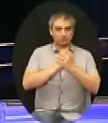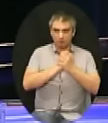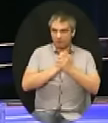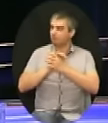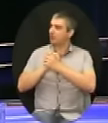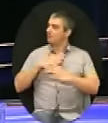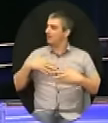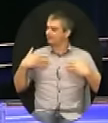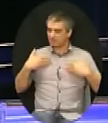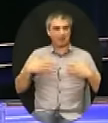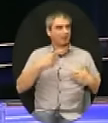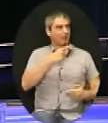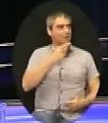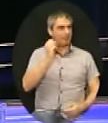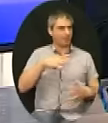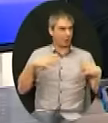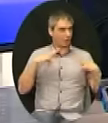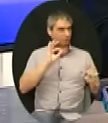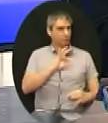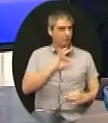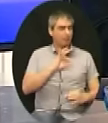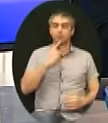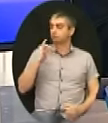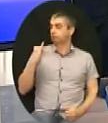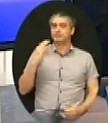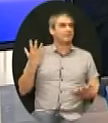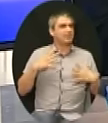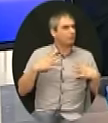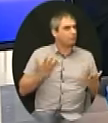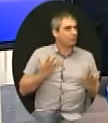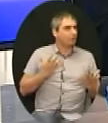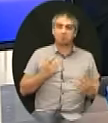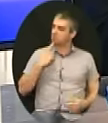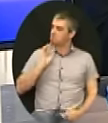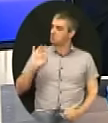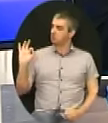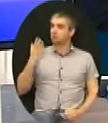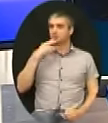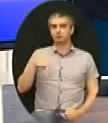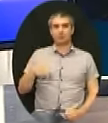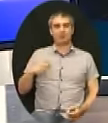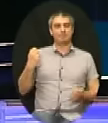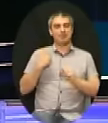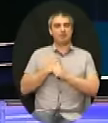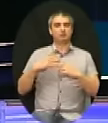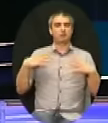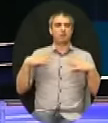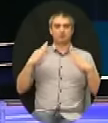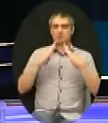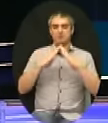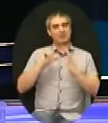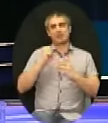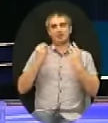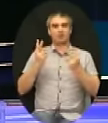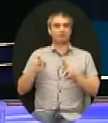שלום. חג שמח. אתה בא מחופשתך? כן. איך החופשה? אחלה. בירושלים לעשות חופשה בבית זה הכי